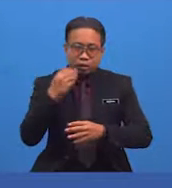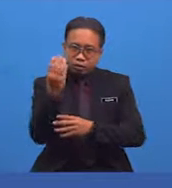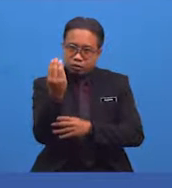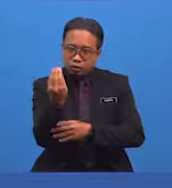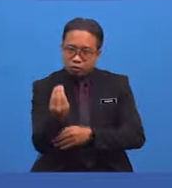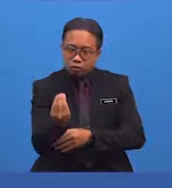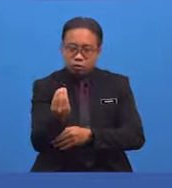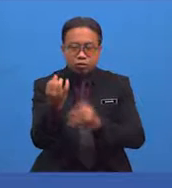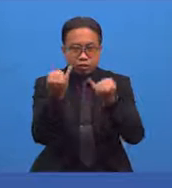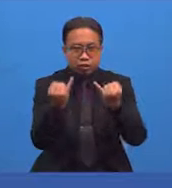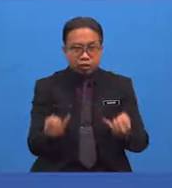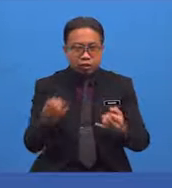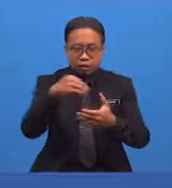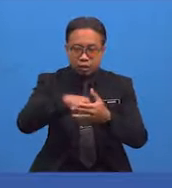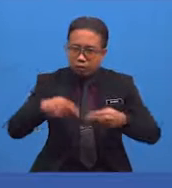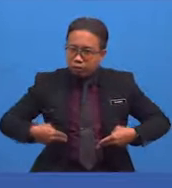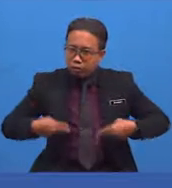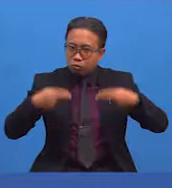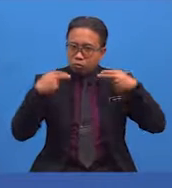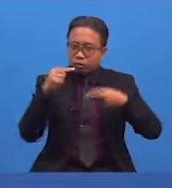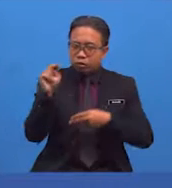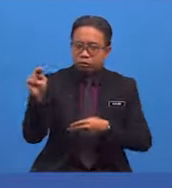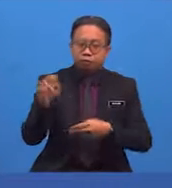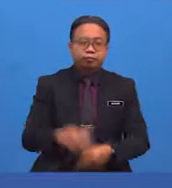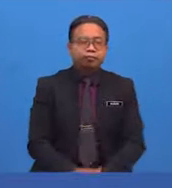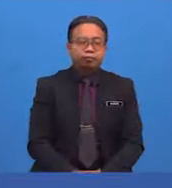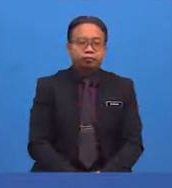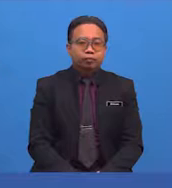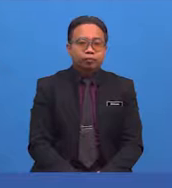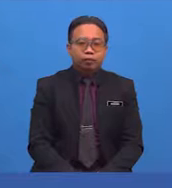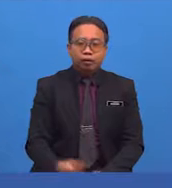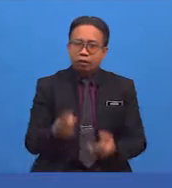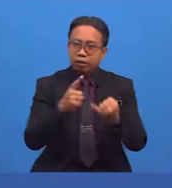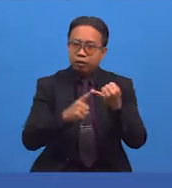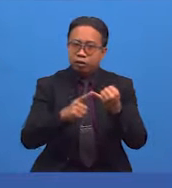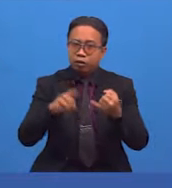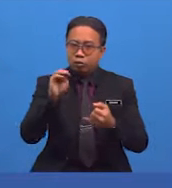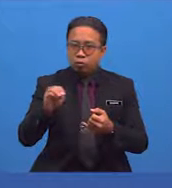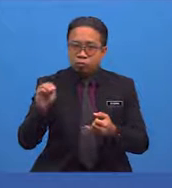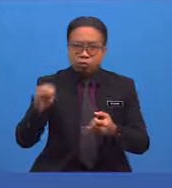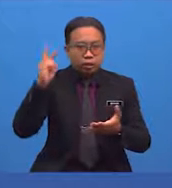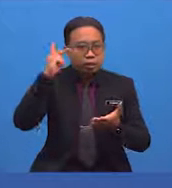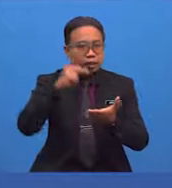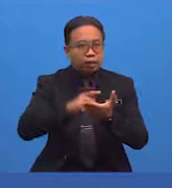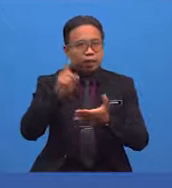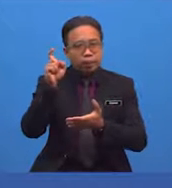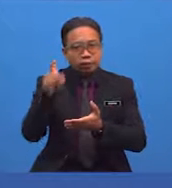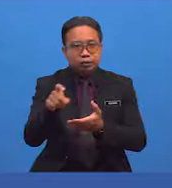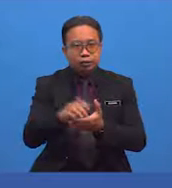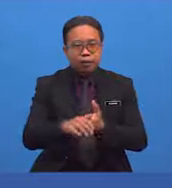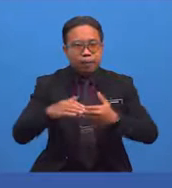pengecutan jirim dalam kehidupan seharian. Dan yang terakhir, murid-murid perlu mengenal